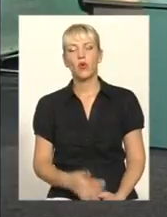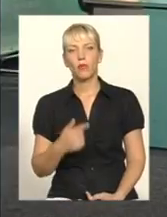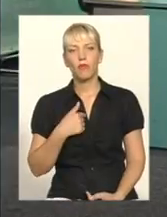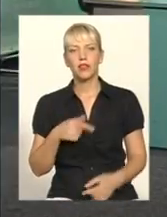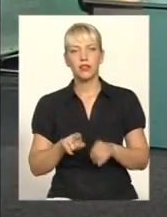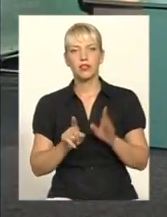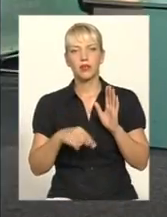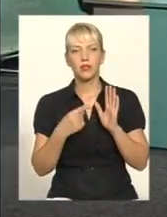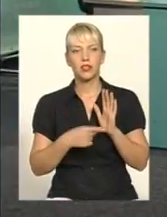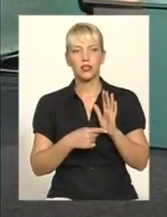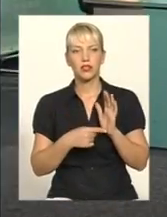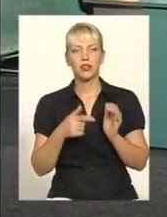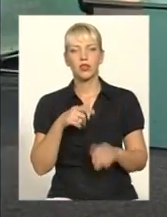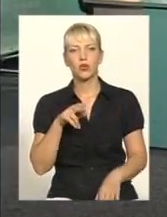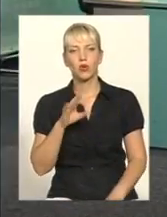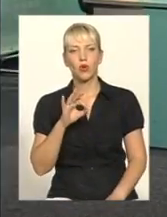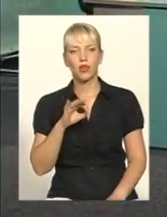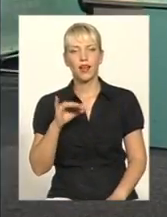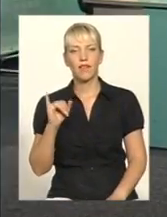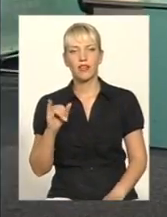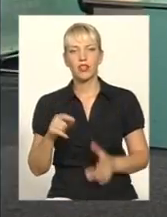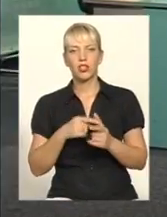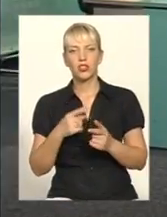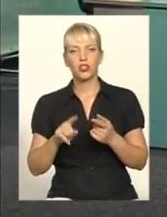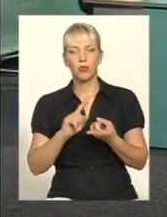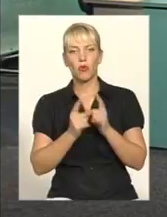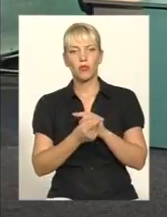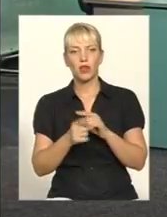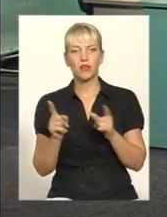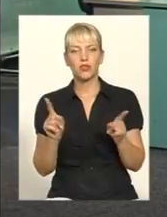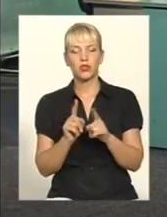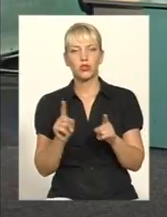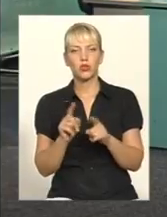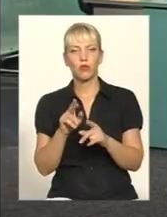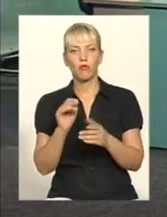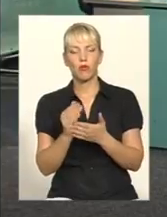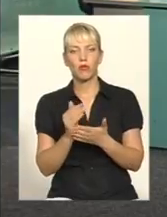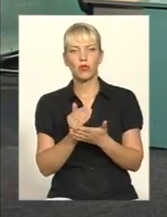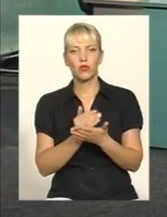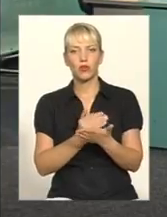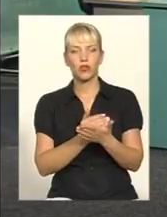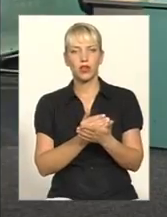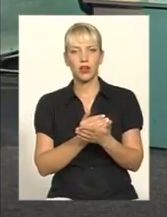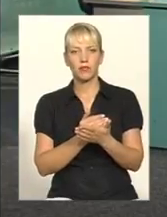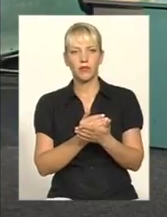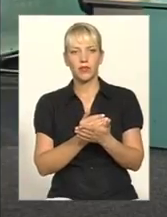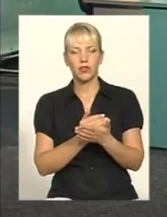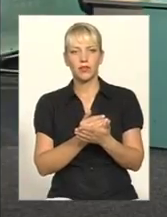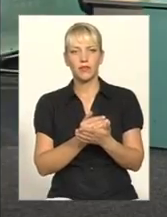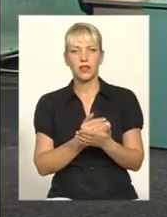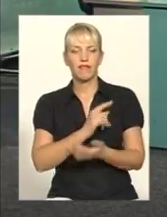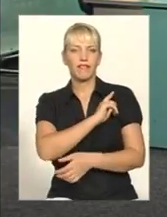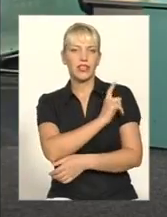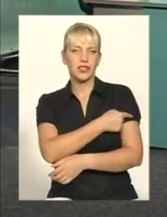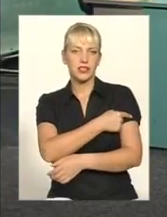питання є до Олега Івановича. Чи помінялося, що по програмі фізичної підготовки